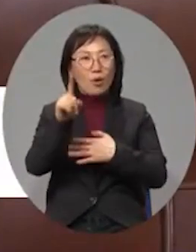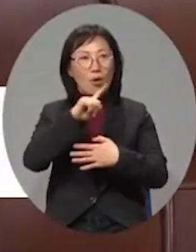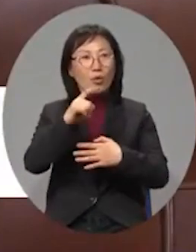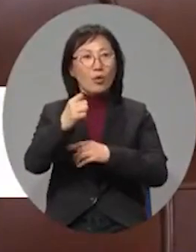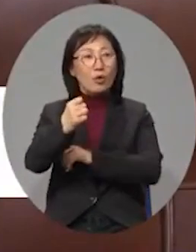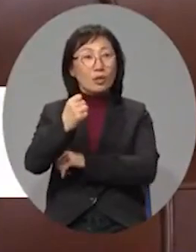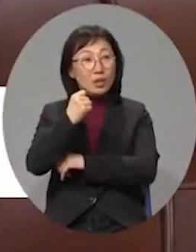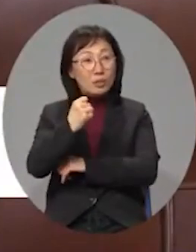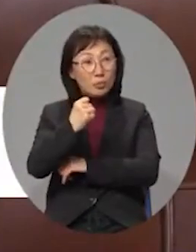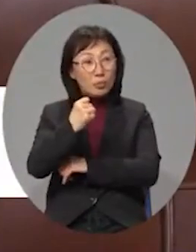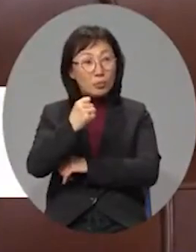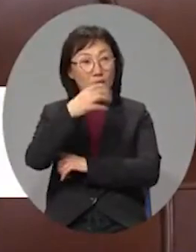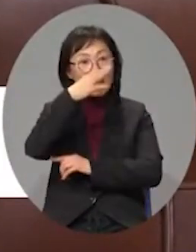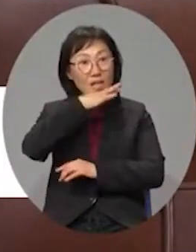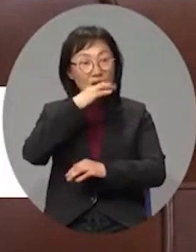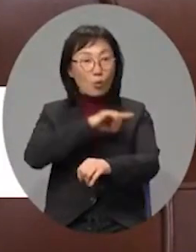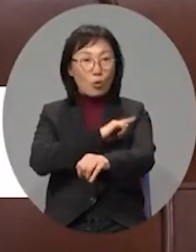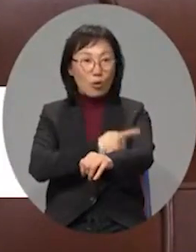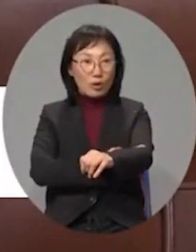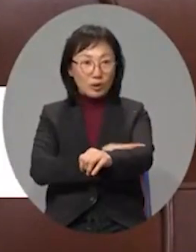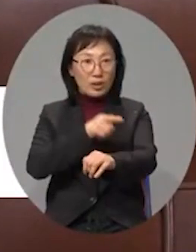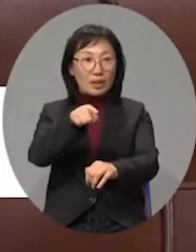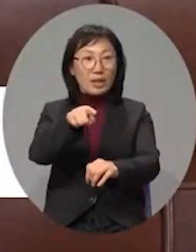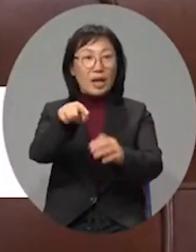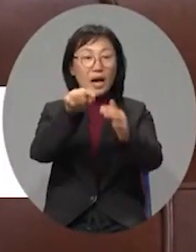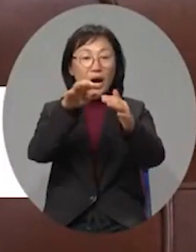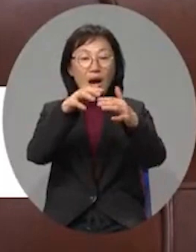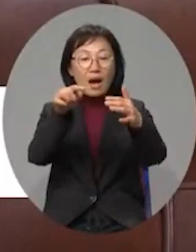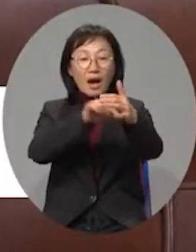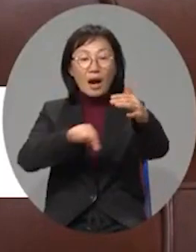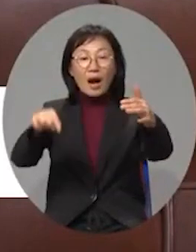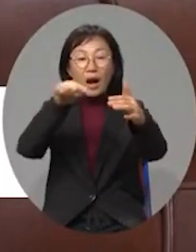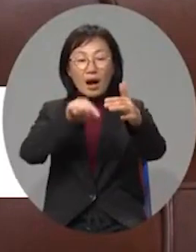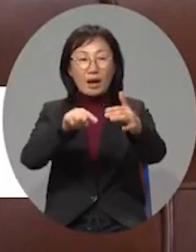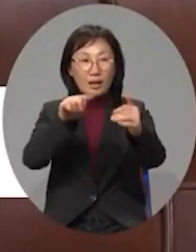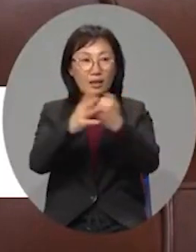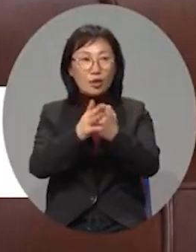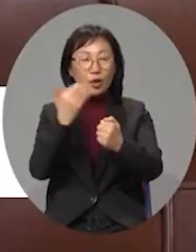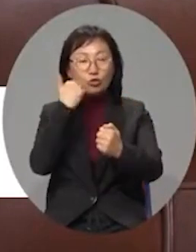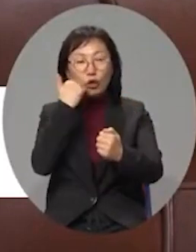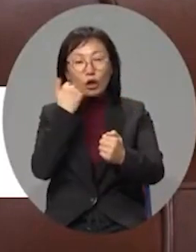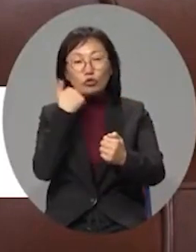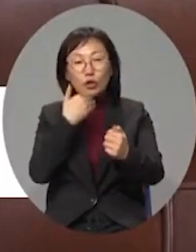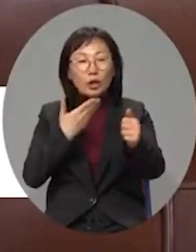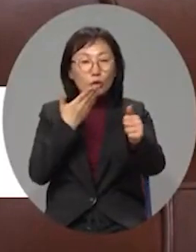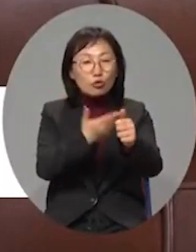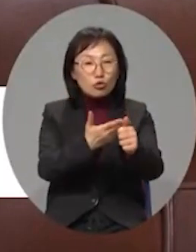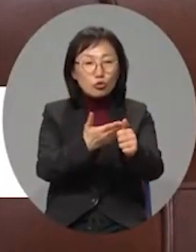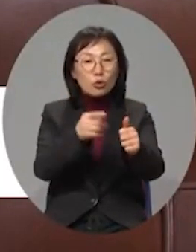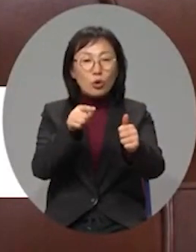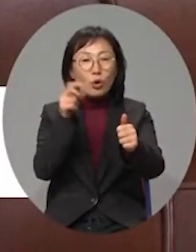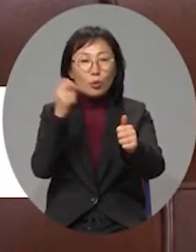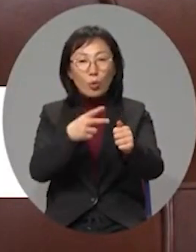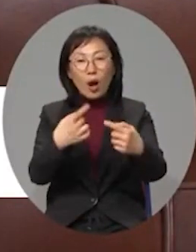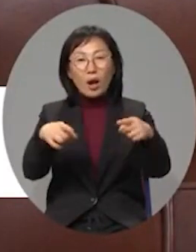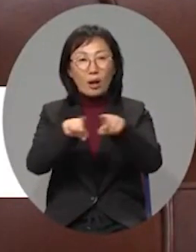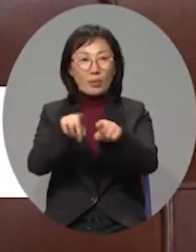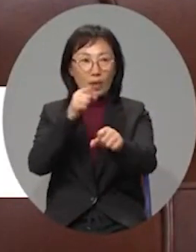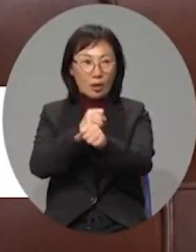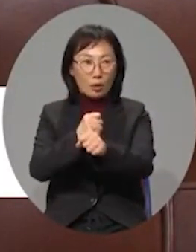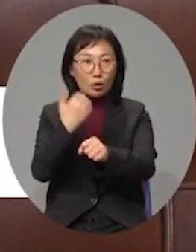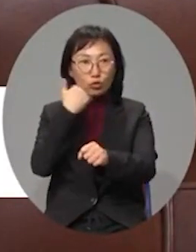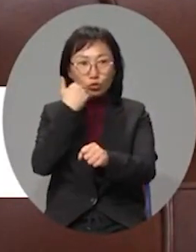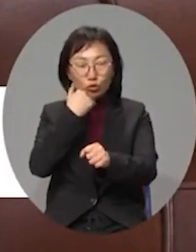이권을 그들 이너서클에서 누가 누구한테 가고 누가 거기에 뭐 함께 한다더라 뭐